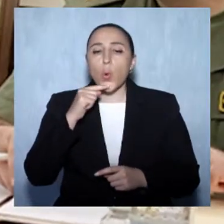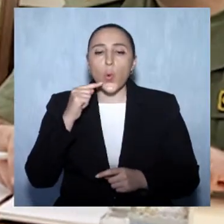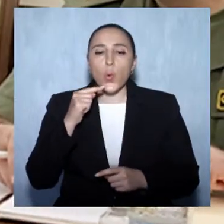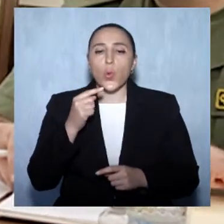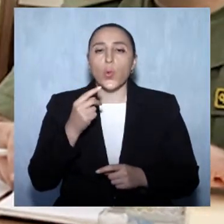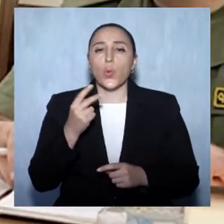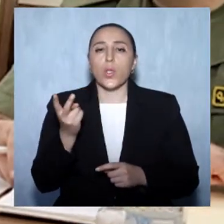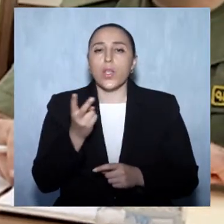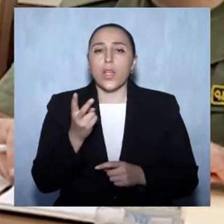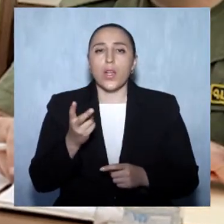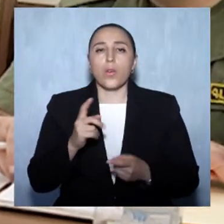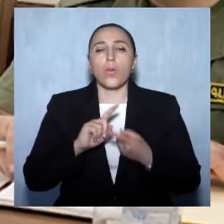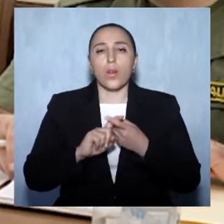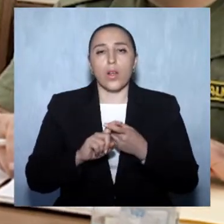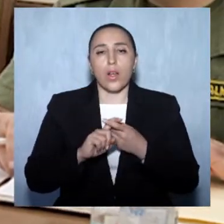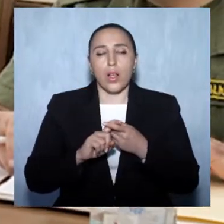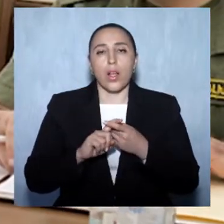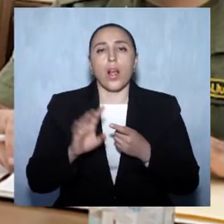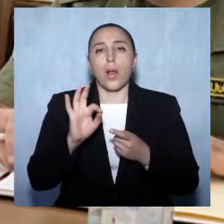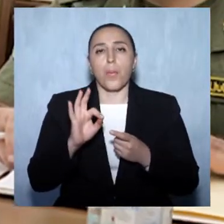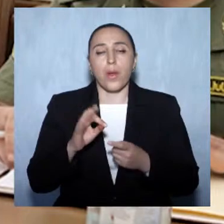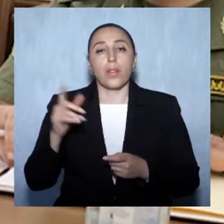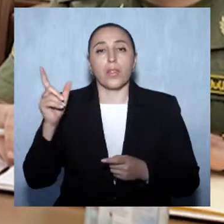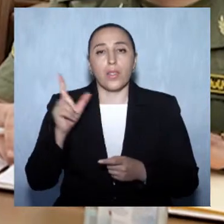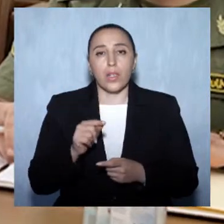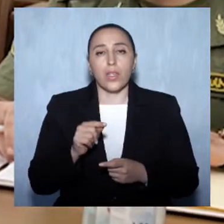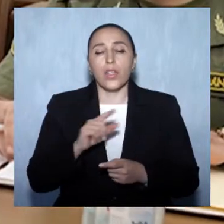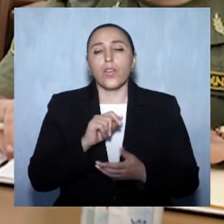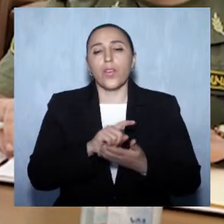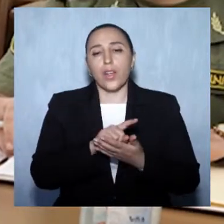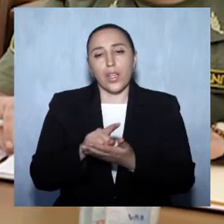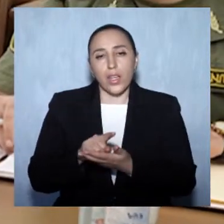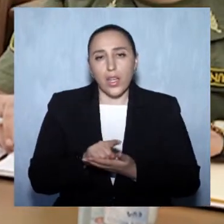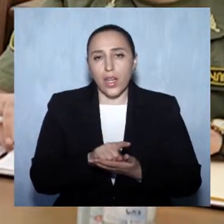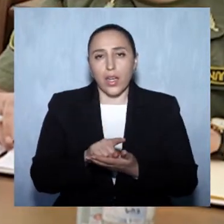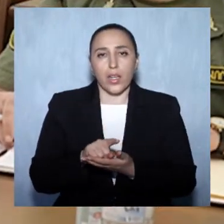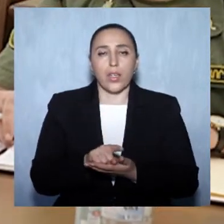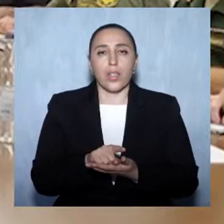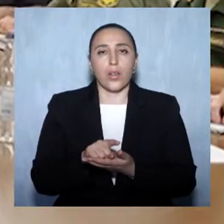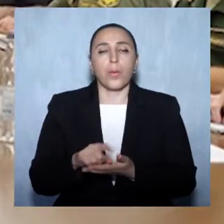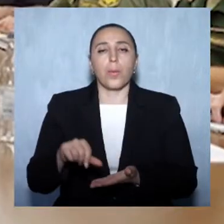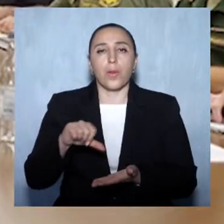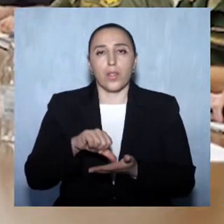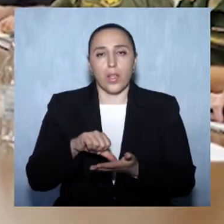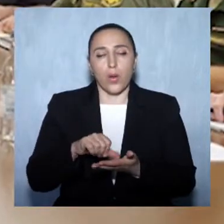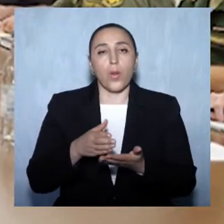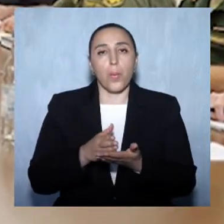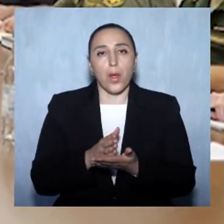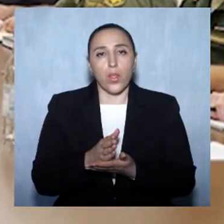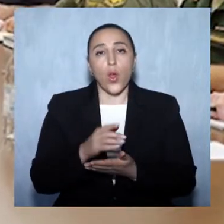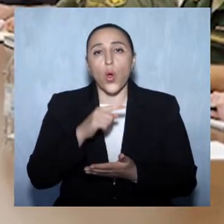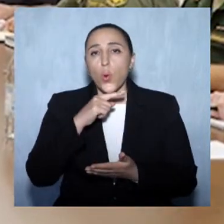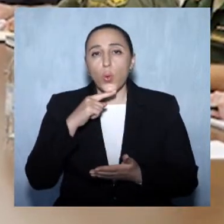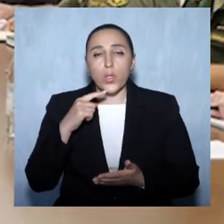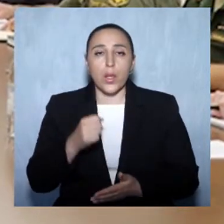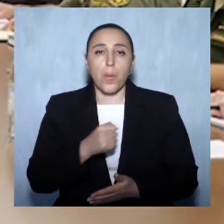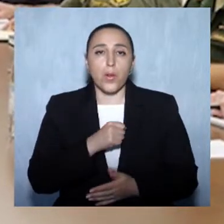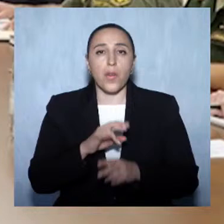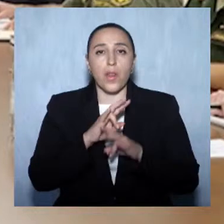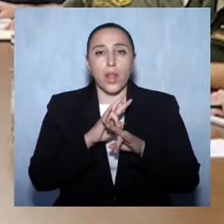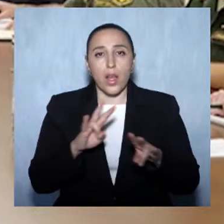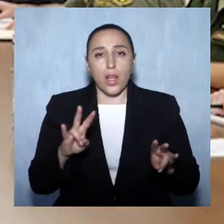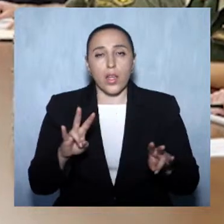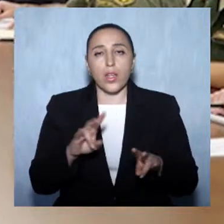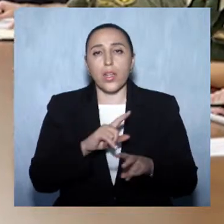երկկողմ համագործակցության շրջանակներում հերթական բանակցություններին եւ քննարկումներին մասնակցելու նպատակով։ Ռուսաստանի պաշտպանության